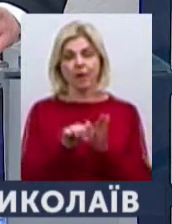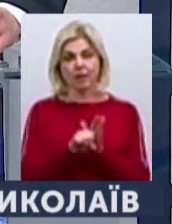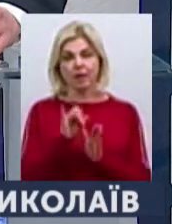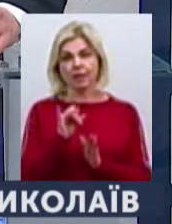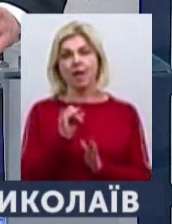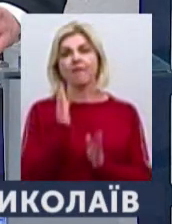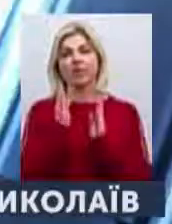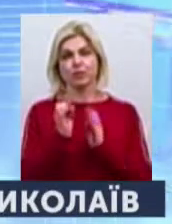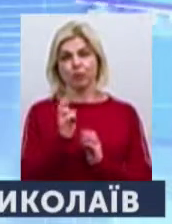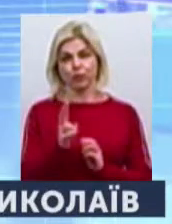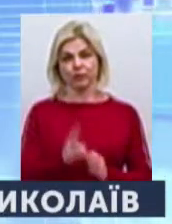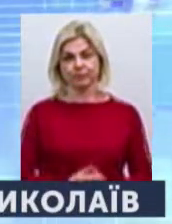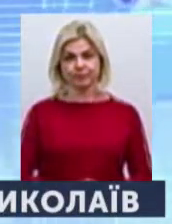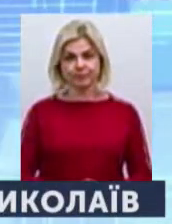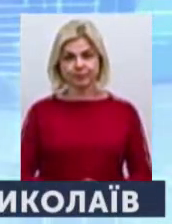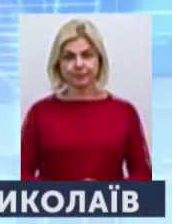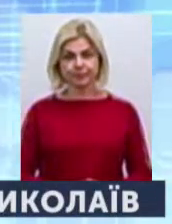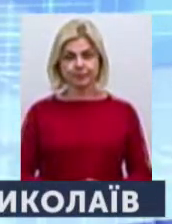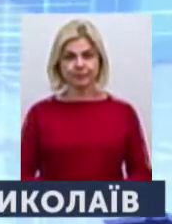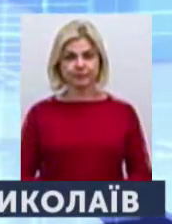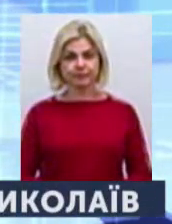мережі Facebook.